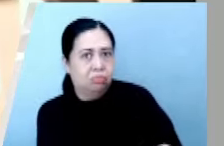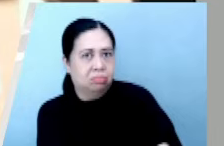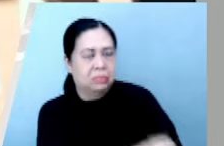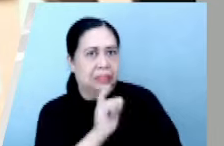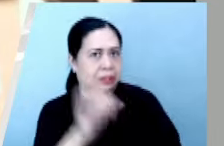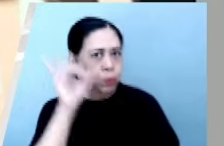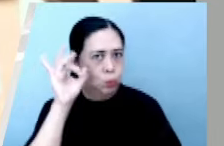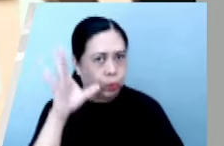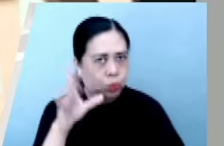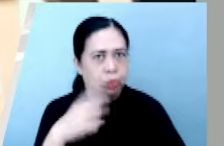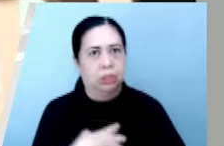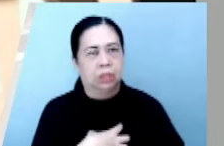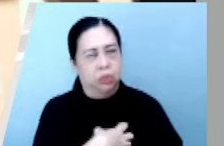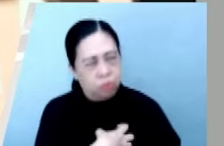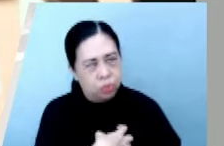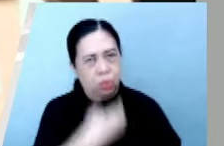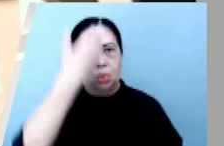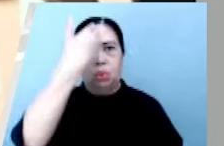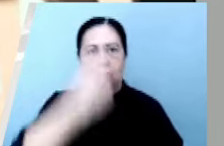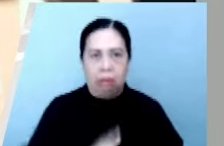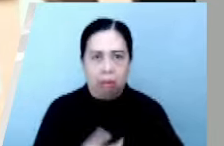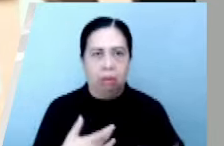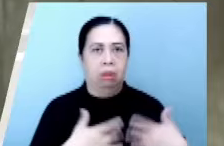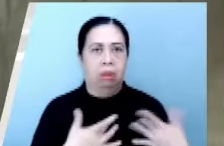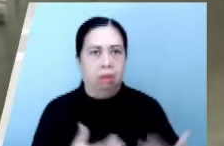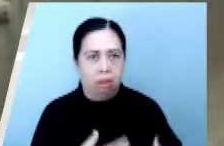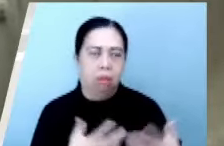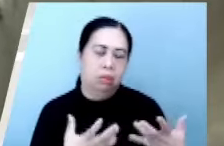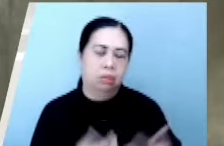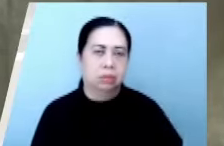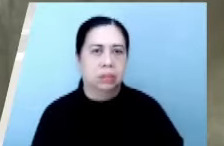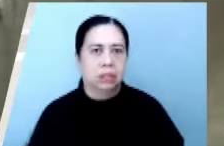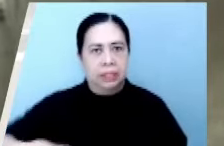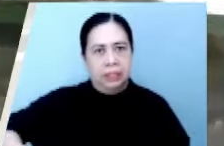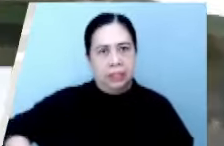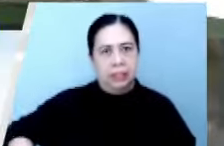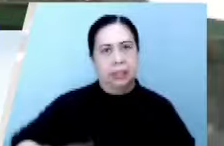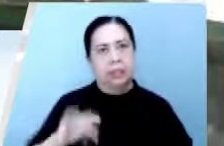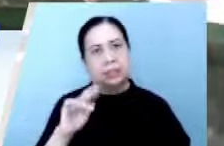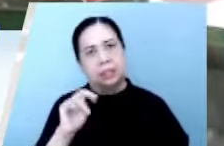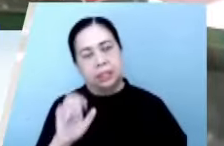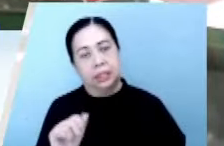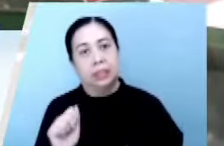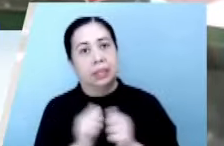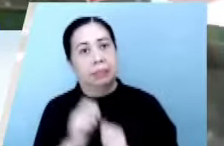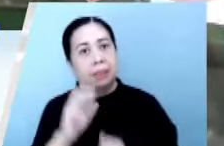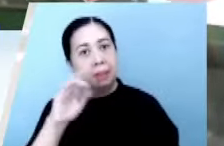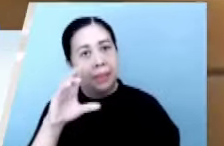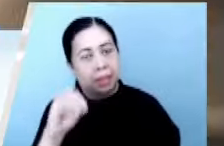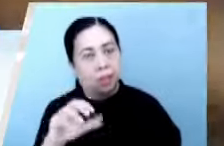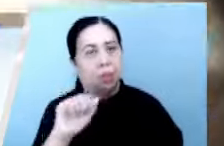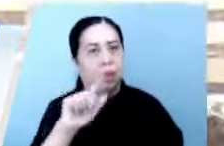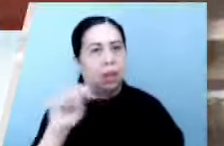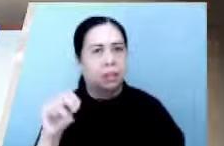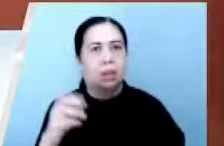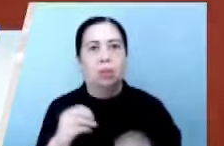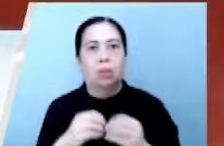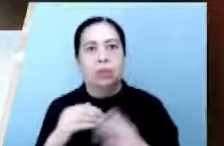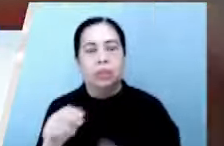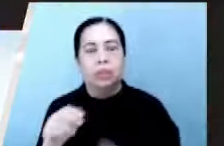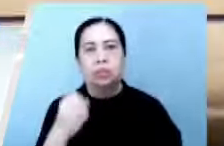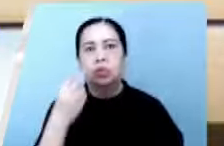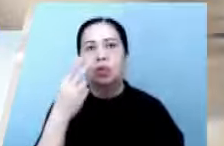na stroke, na atake sa puso, or nagka-problema sa kidney. Kasama si Namilo at Alan sa mahigit 12 milyong Pilipino